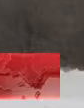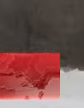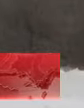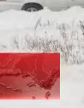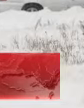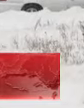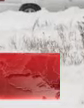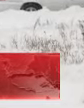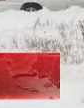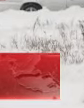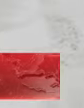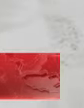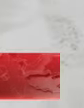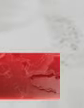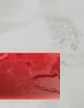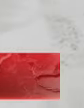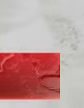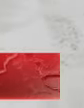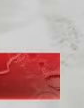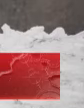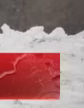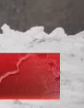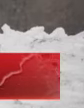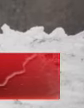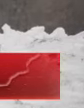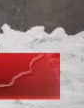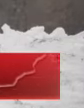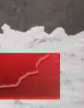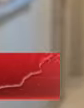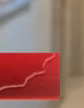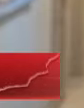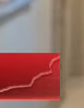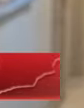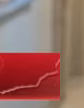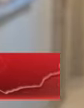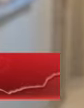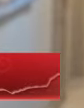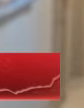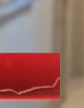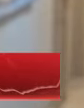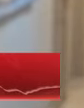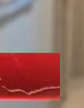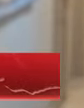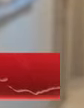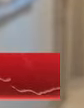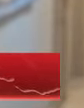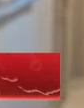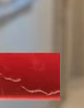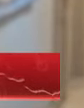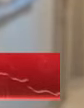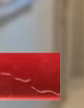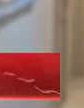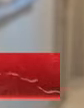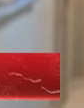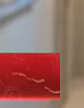Жестокая расправа. Жителя Северного Казахстана подозревают в убийстве собственной матери. За совершение убийства жительницы села Явленка из